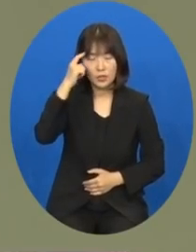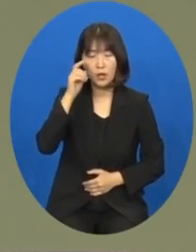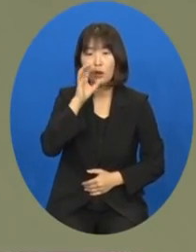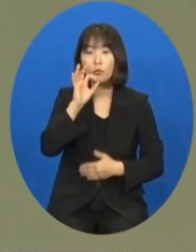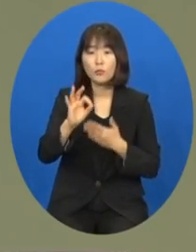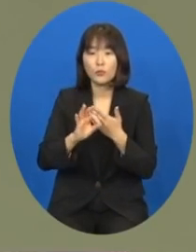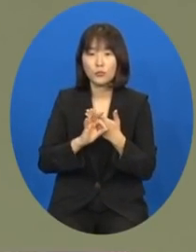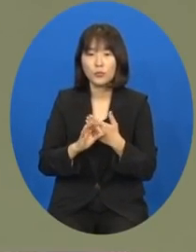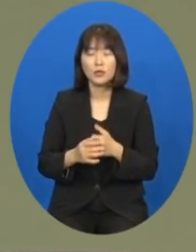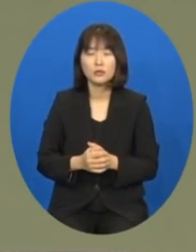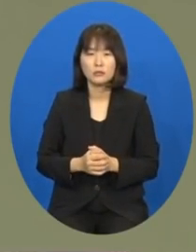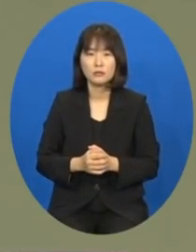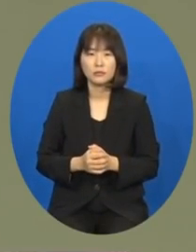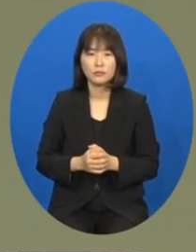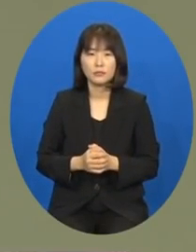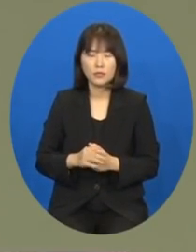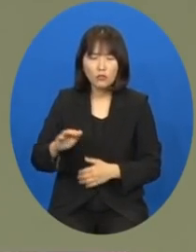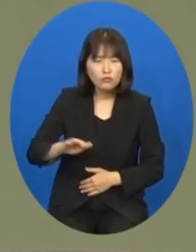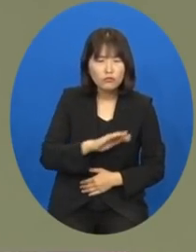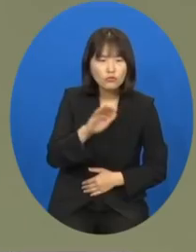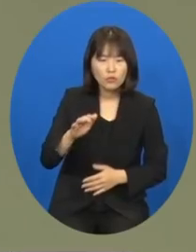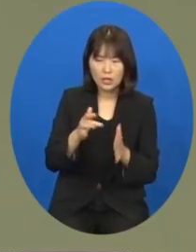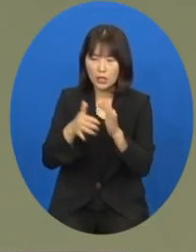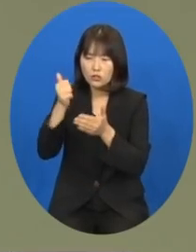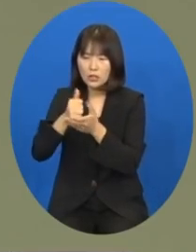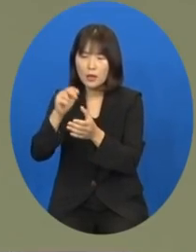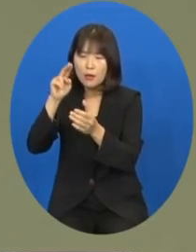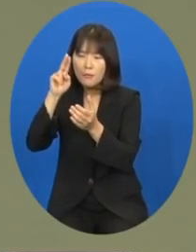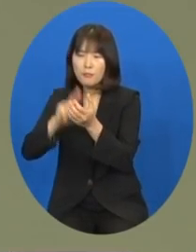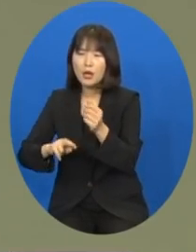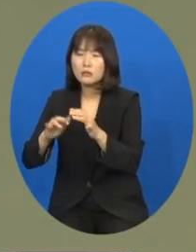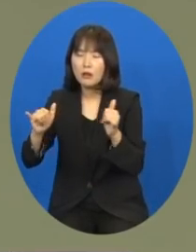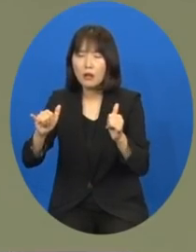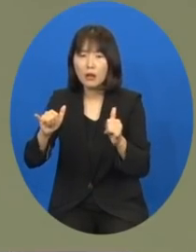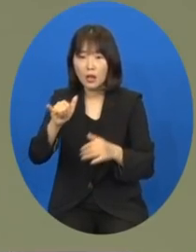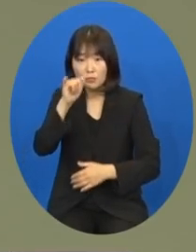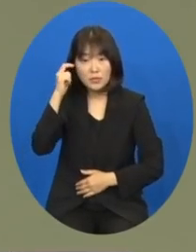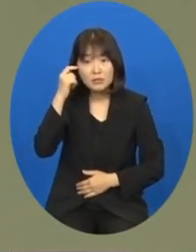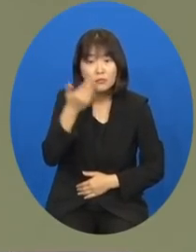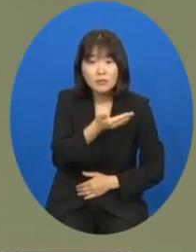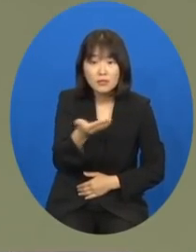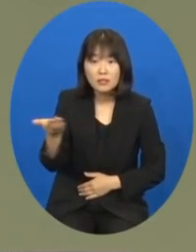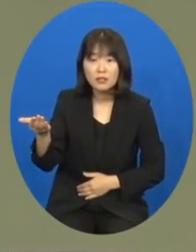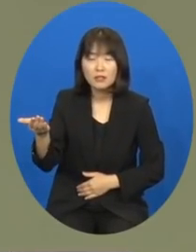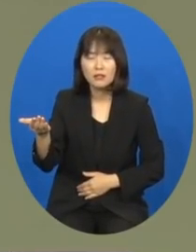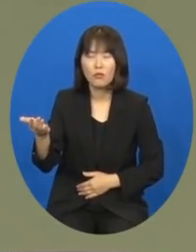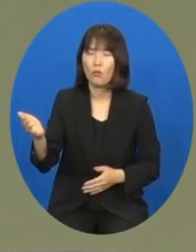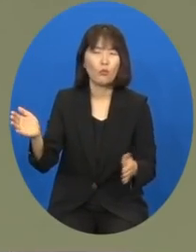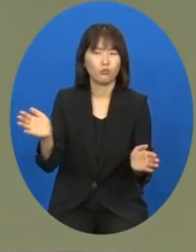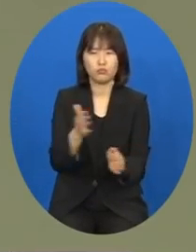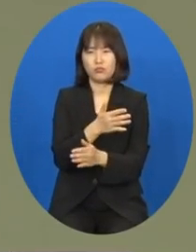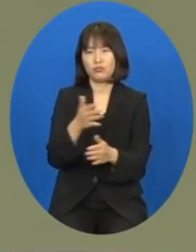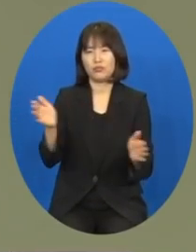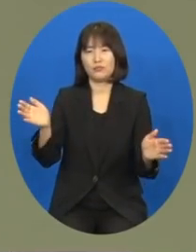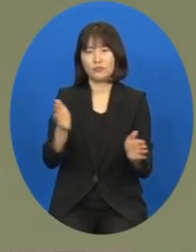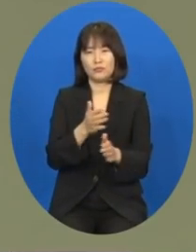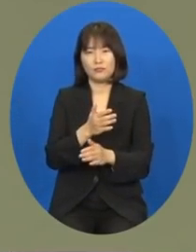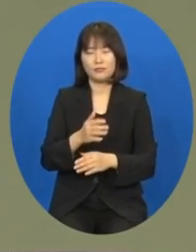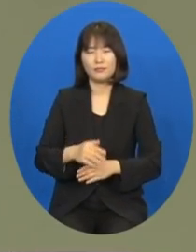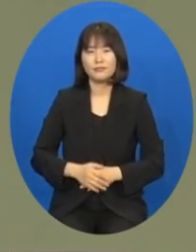팔아넘길 뿐이 어디있겠습니까 나는 예수님의 팔아 넘기겠습니다 없죠 아무도 없죠 근데